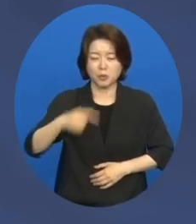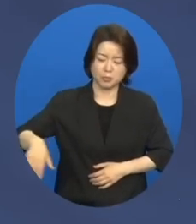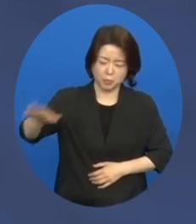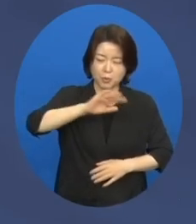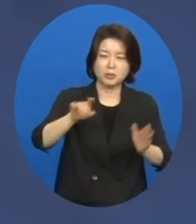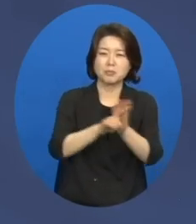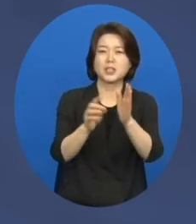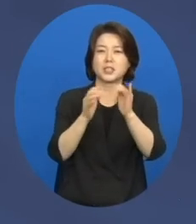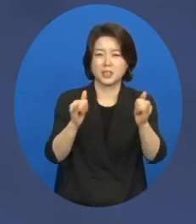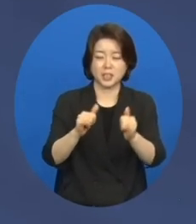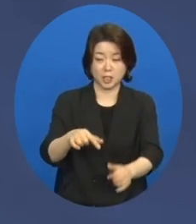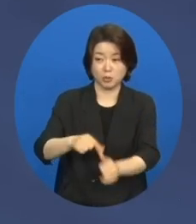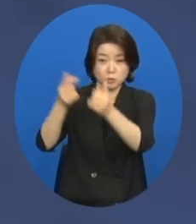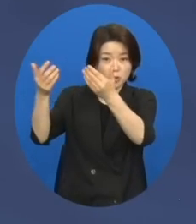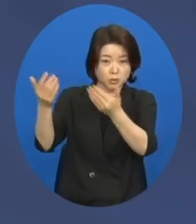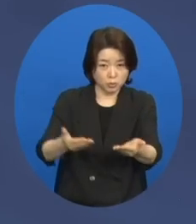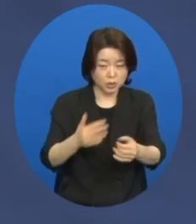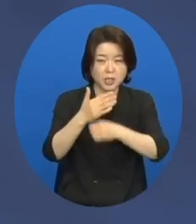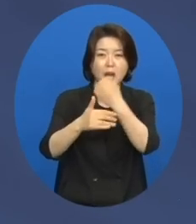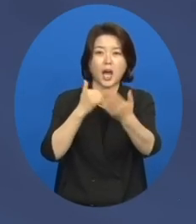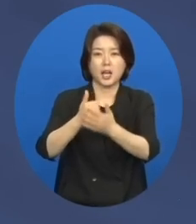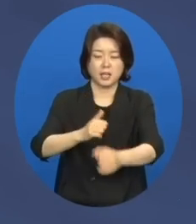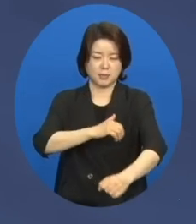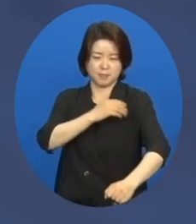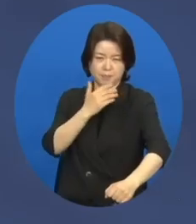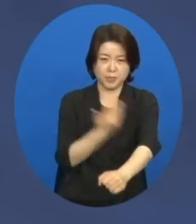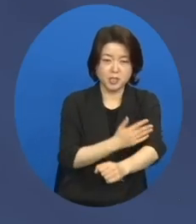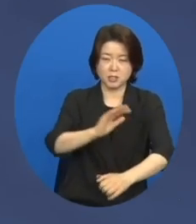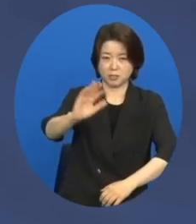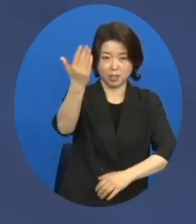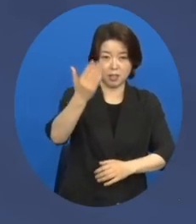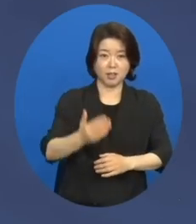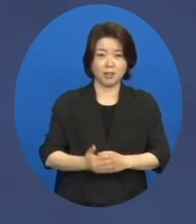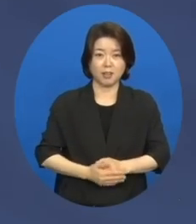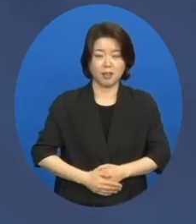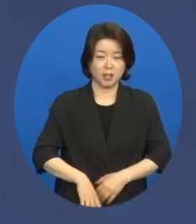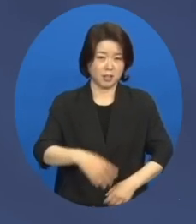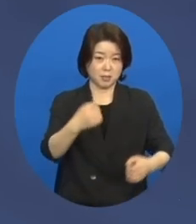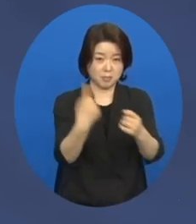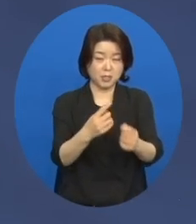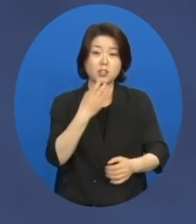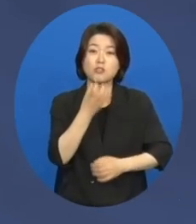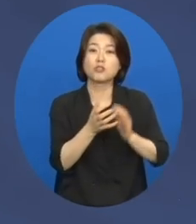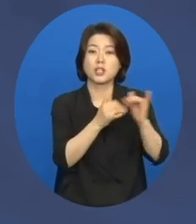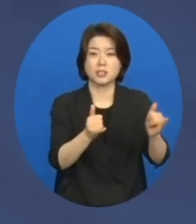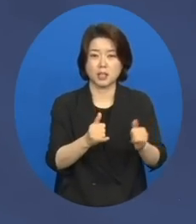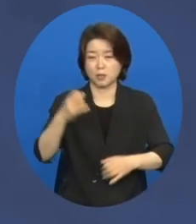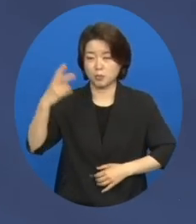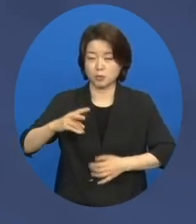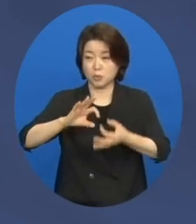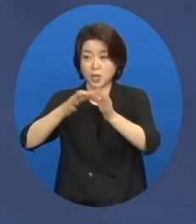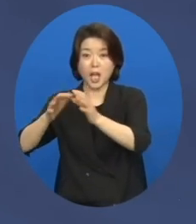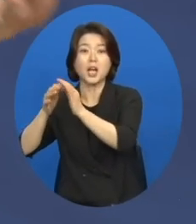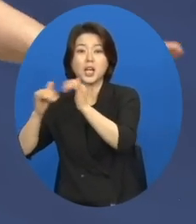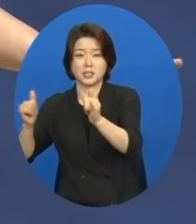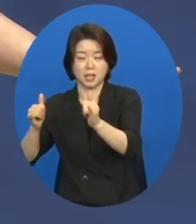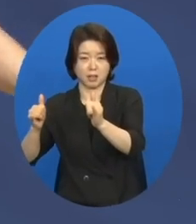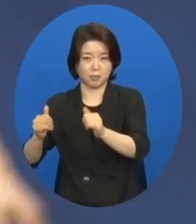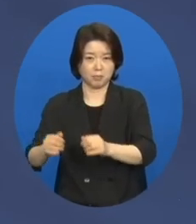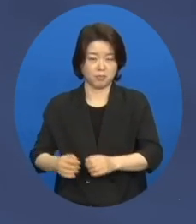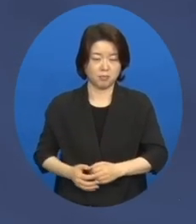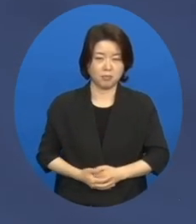자에게 구원을 주시는 하나님의 능력이 됨이라. 첫째는 유대인에게요, 또한